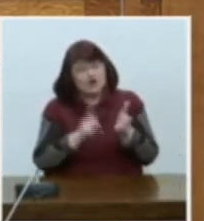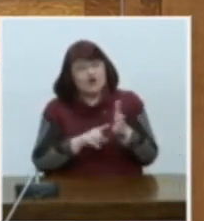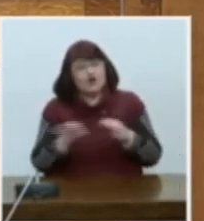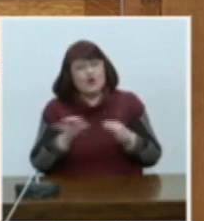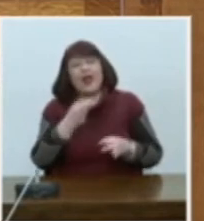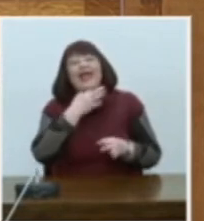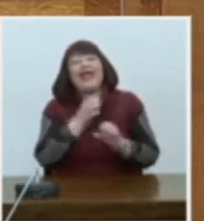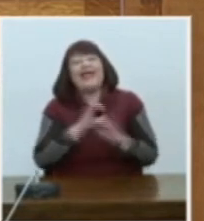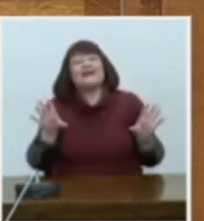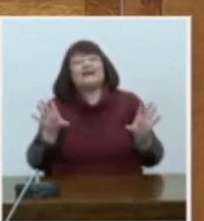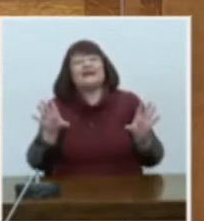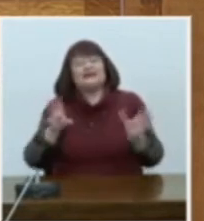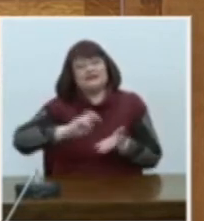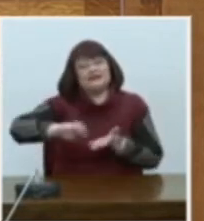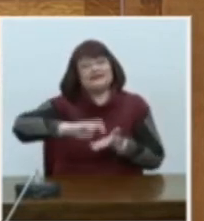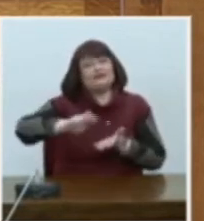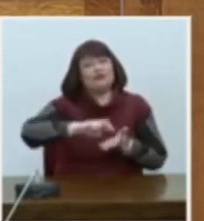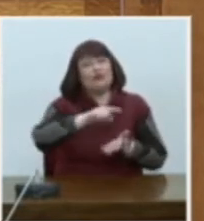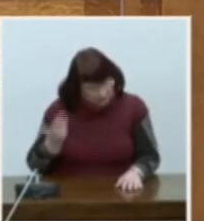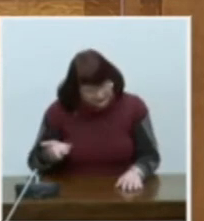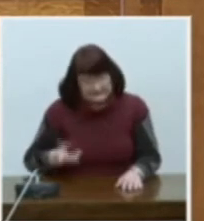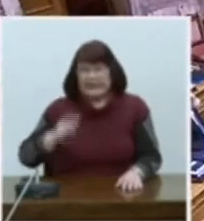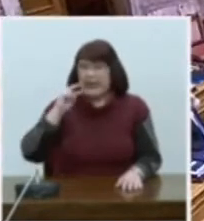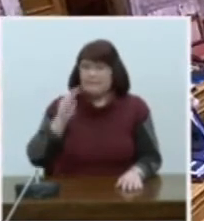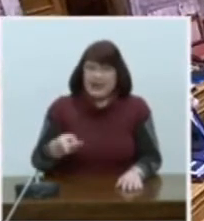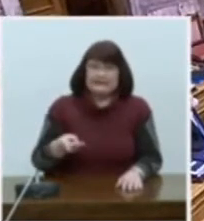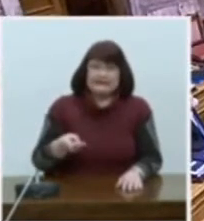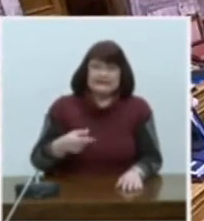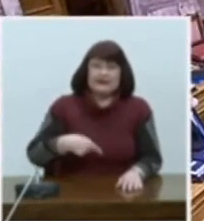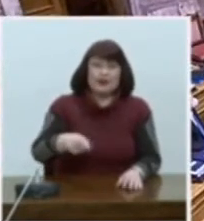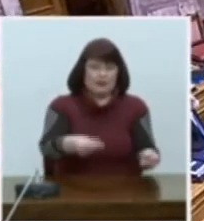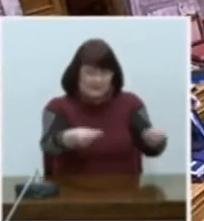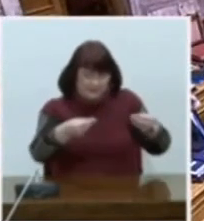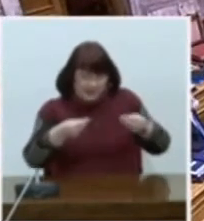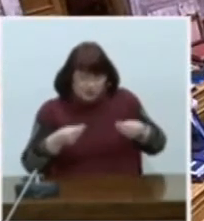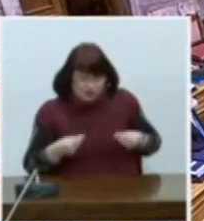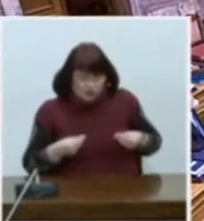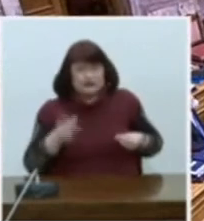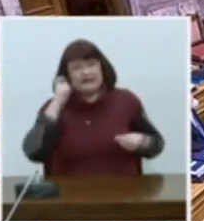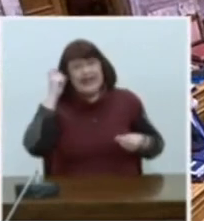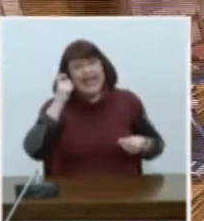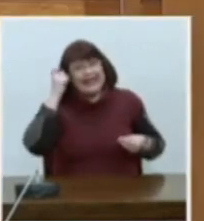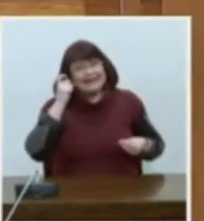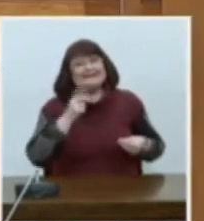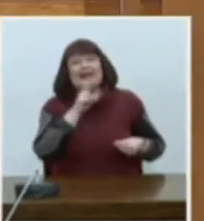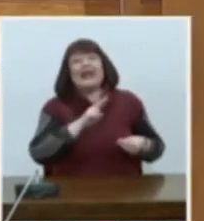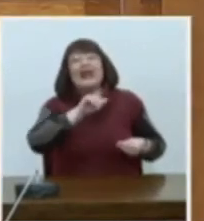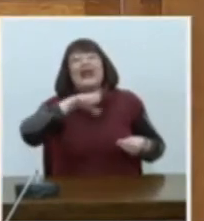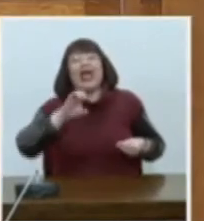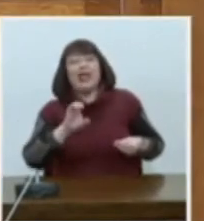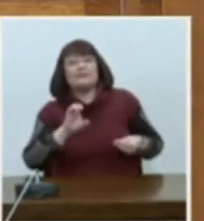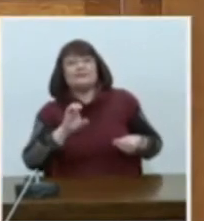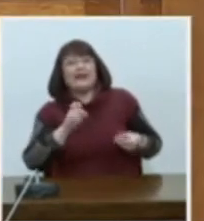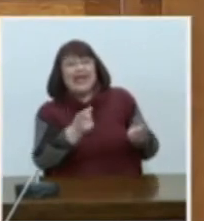εισφορά εκεί που υπάρχουν τέτοια κέρδη, με το που θα έχουμε στα χέρια μας το πόρισμα της ΡΑΕ, το οποίο θα πιστοποιεί